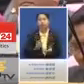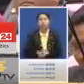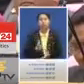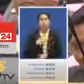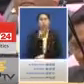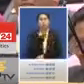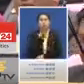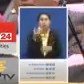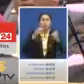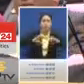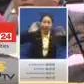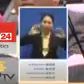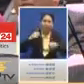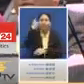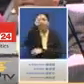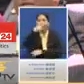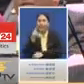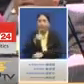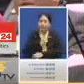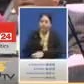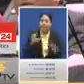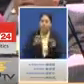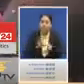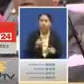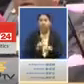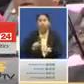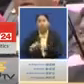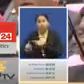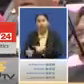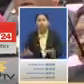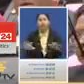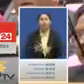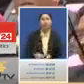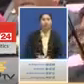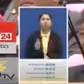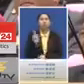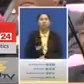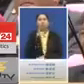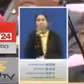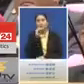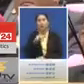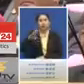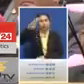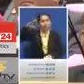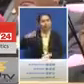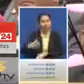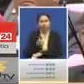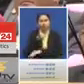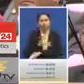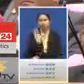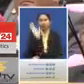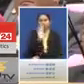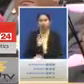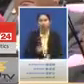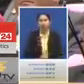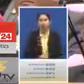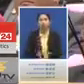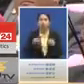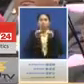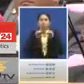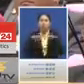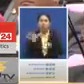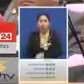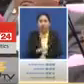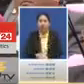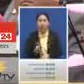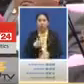างรัฐบาลหรือใครก็แล้วแต่ที่มีส่วนเกี่ยวข้องท่านอย่าส่งสัญญาณเรื่องจะยึดอำนาจเถอะท่านส่งสัญญาณแถวนี้วางกล้ามแถวนี้